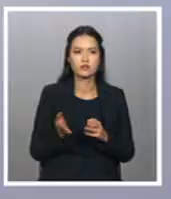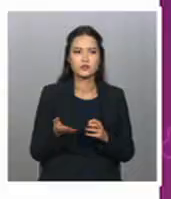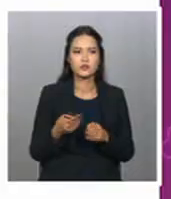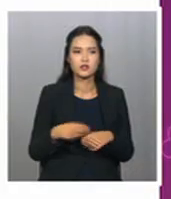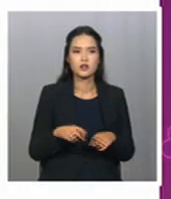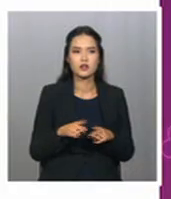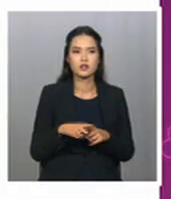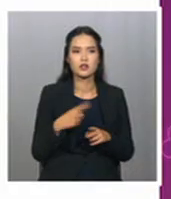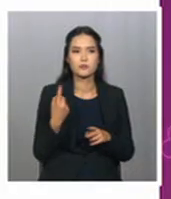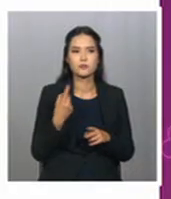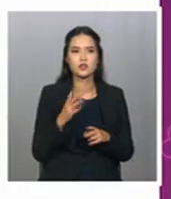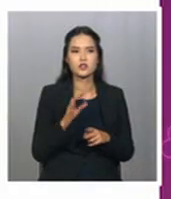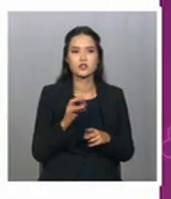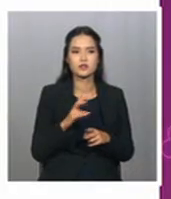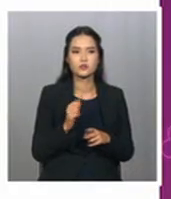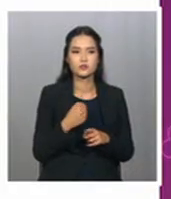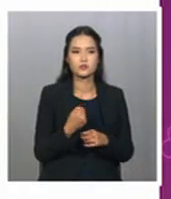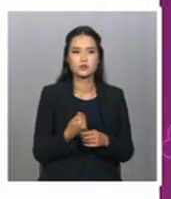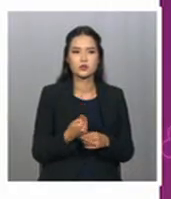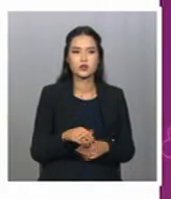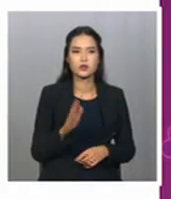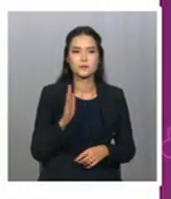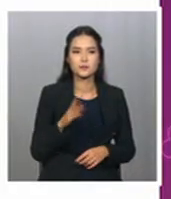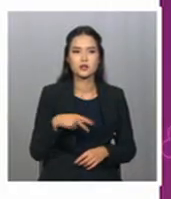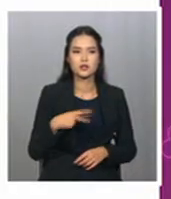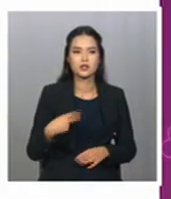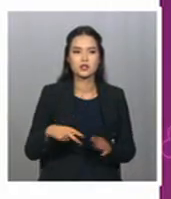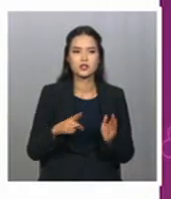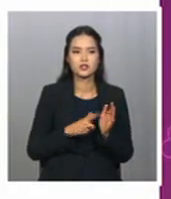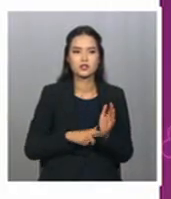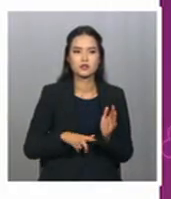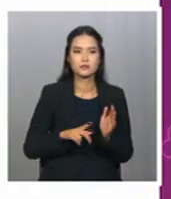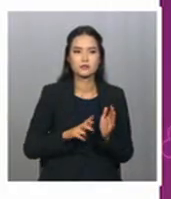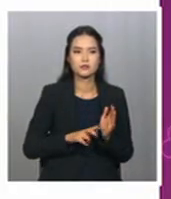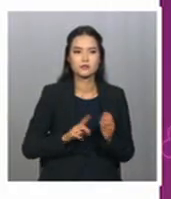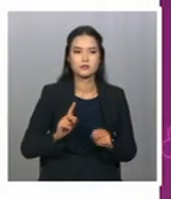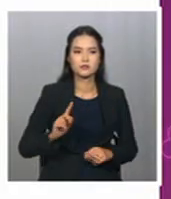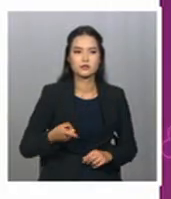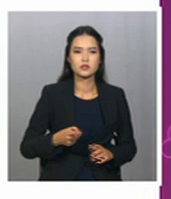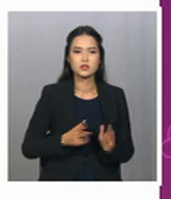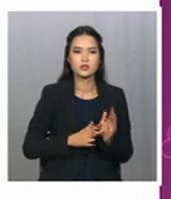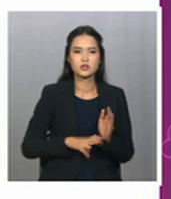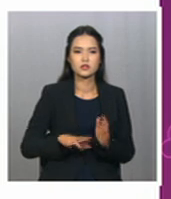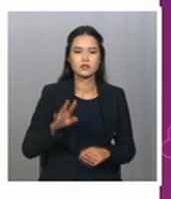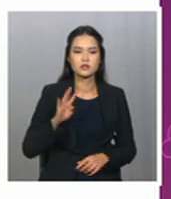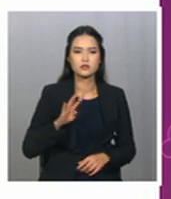синусы. Ал олай болса, Брадис кестесінен бұрышының мәні шамамен